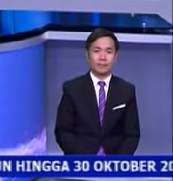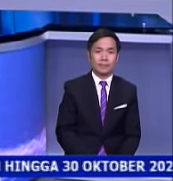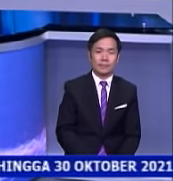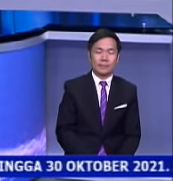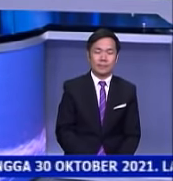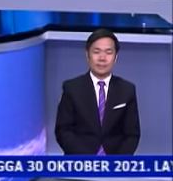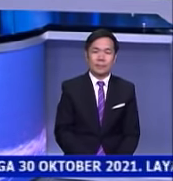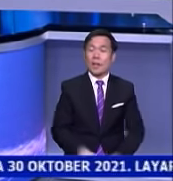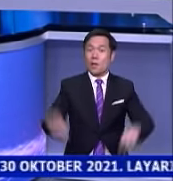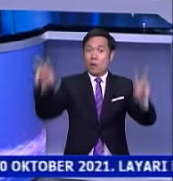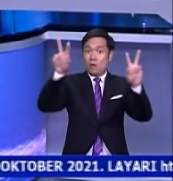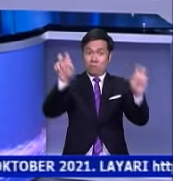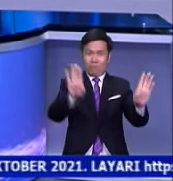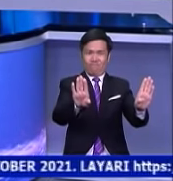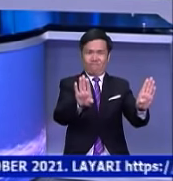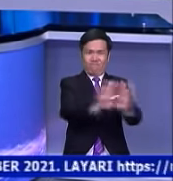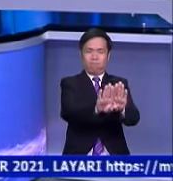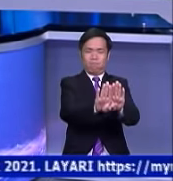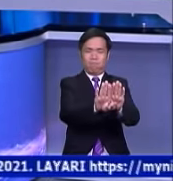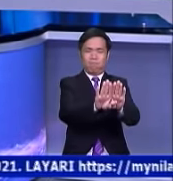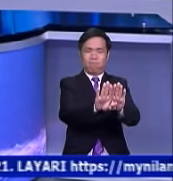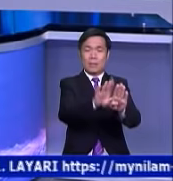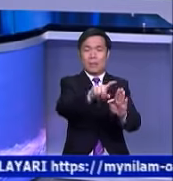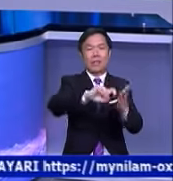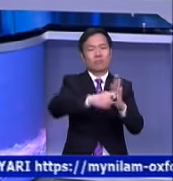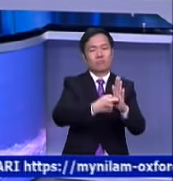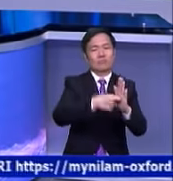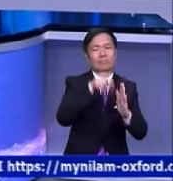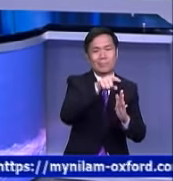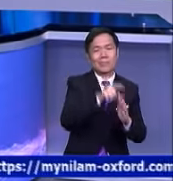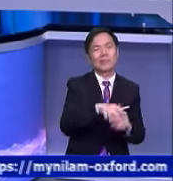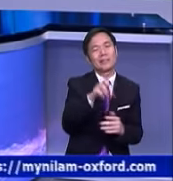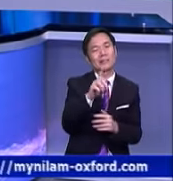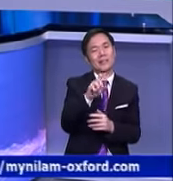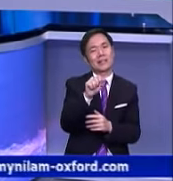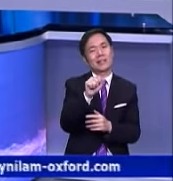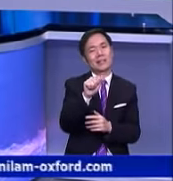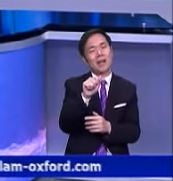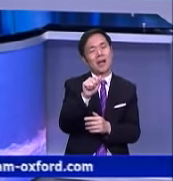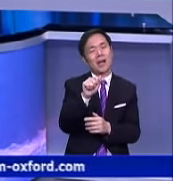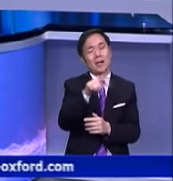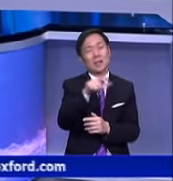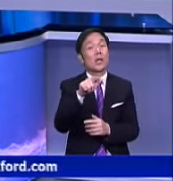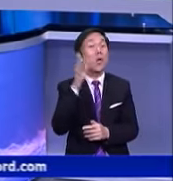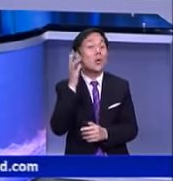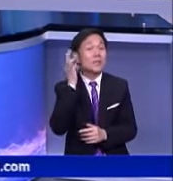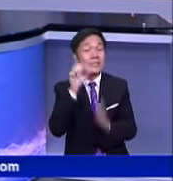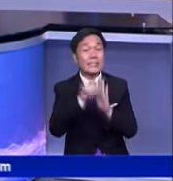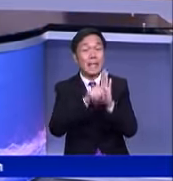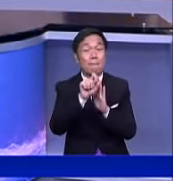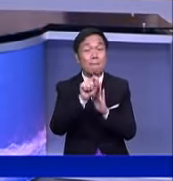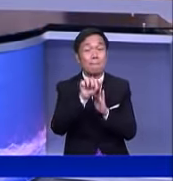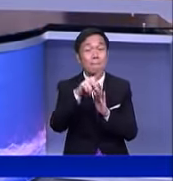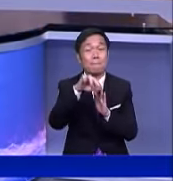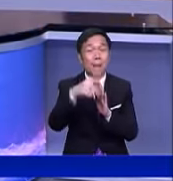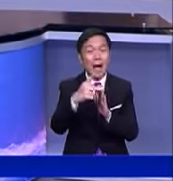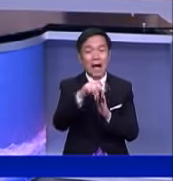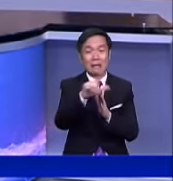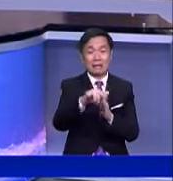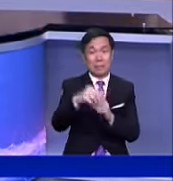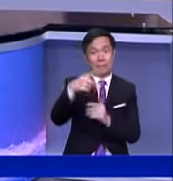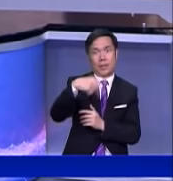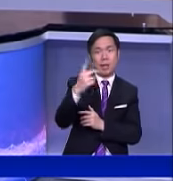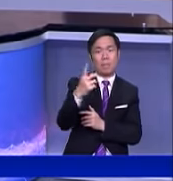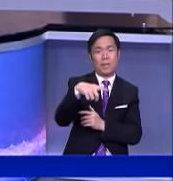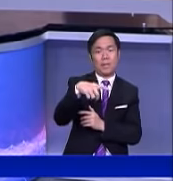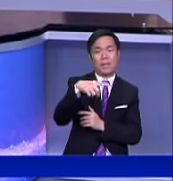Dikunci penuh, itu gambaran terkini di Perumahan Awam Desa Rejang Setapak Kuala Lumpur. Hari ini merupakan hari kedua Perintah Kawalan Pergerakan